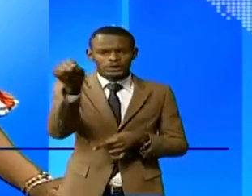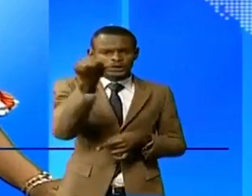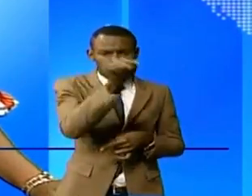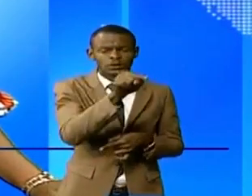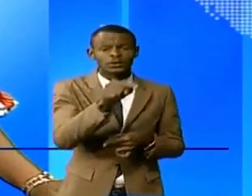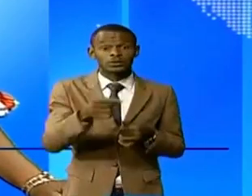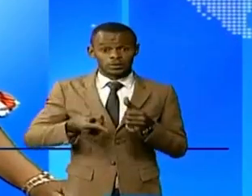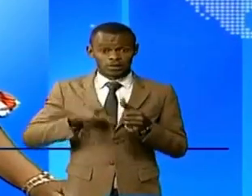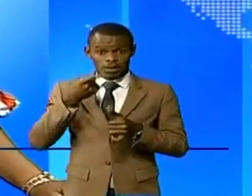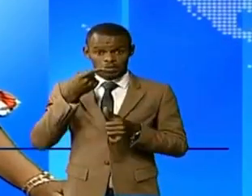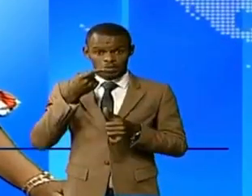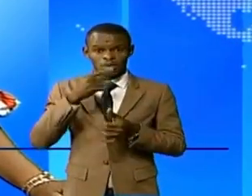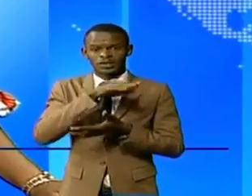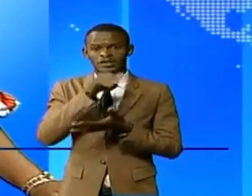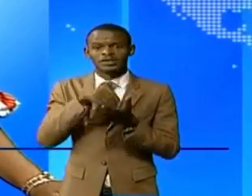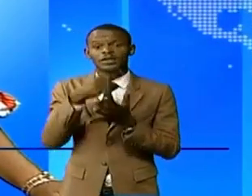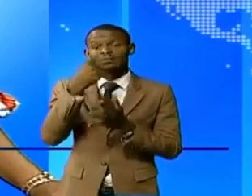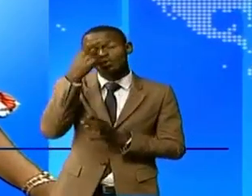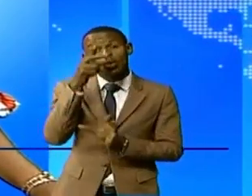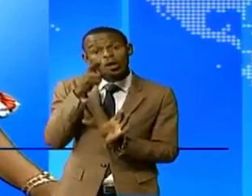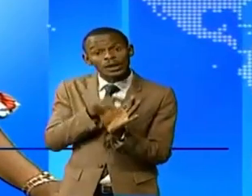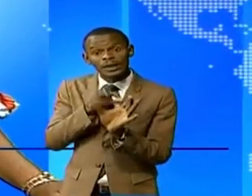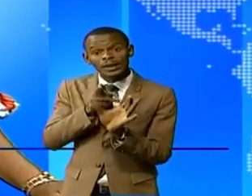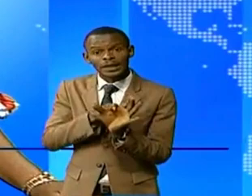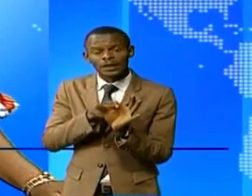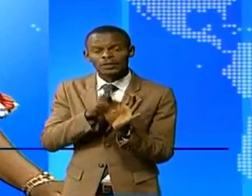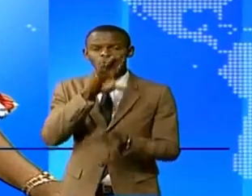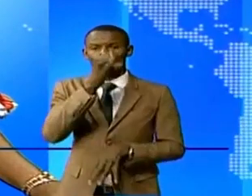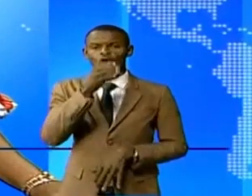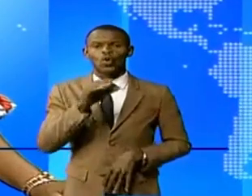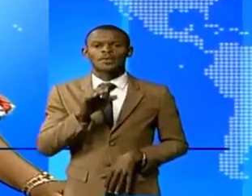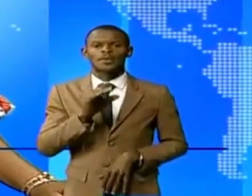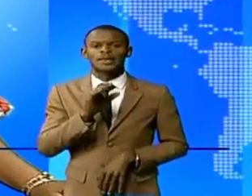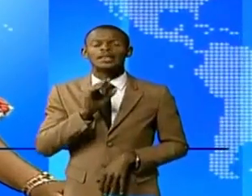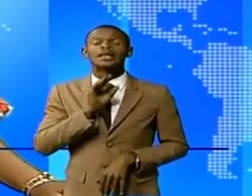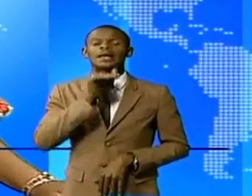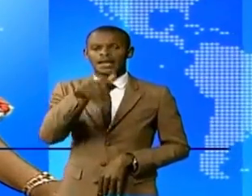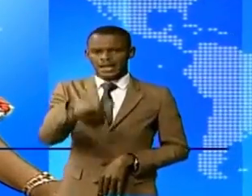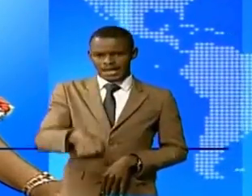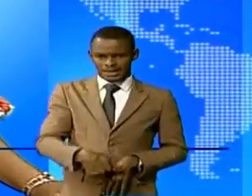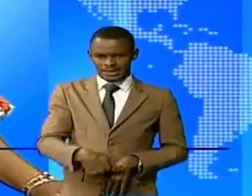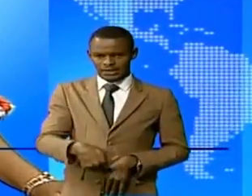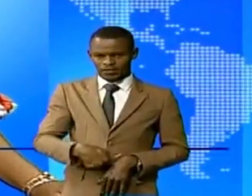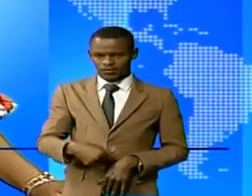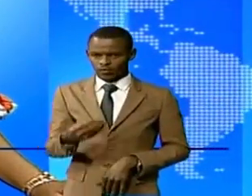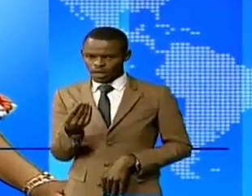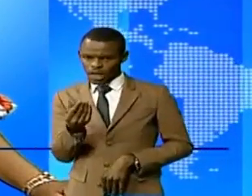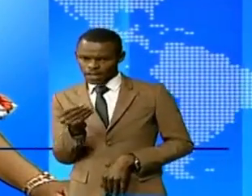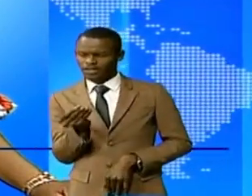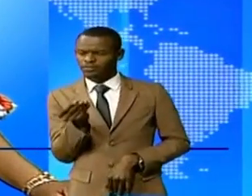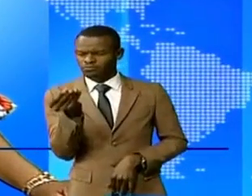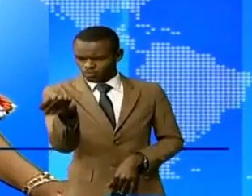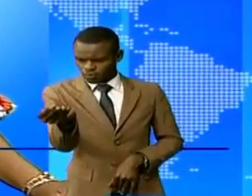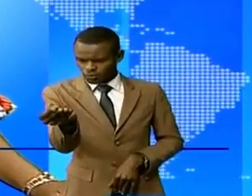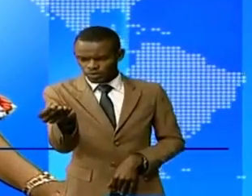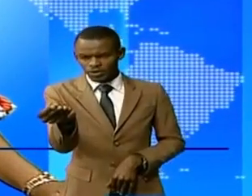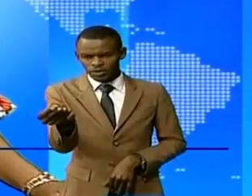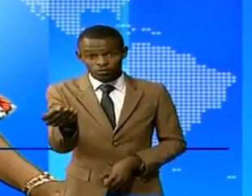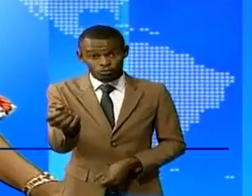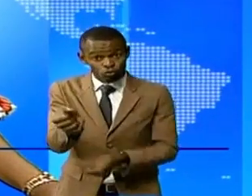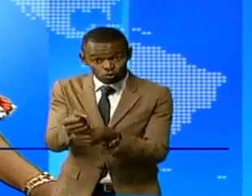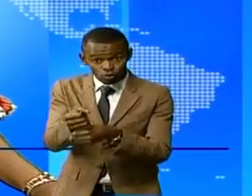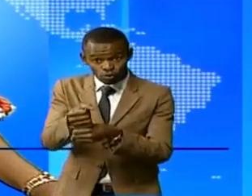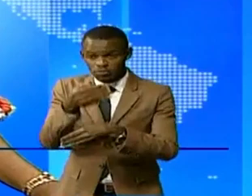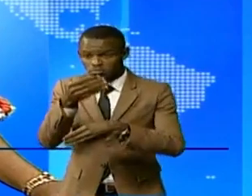invalides de Kasavubu. Une enveloppe a été remise pour le permettre de faire face à son organisation logistique. Christophe